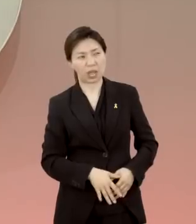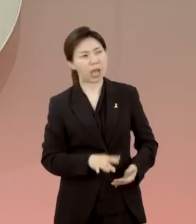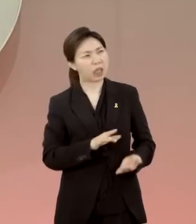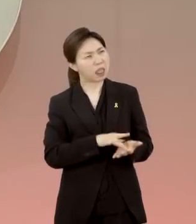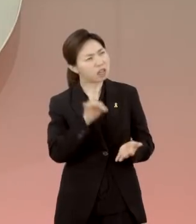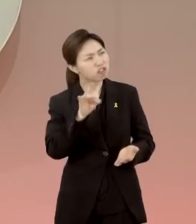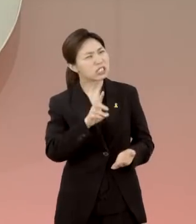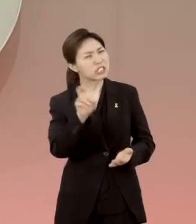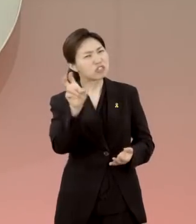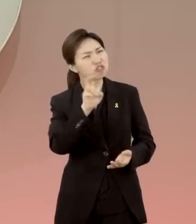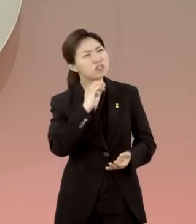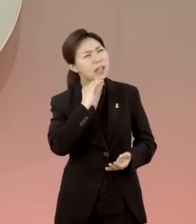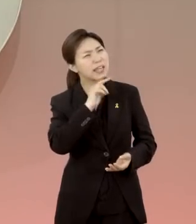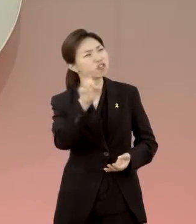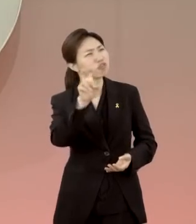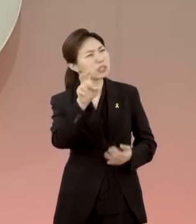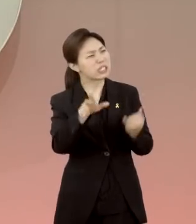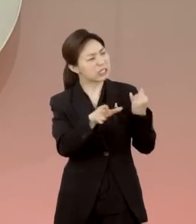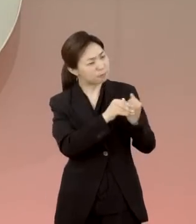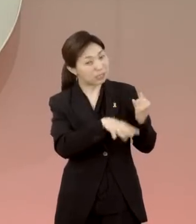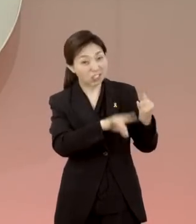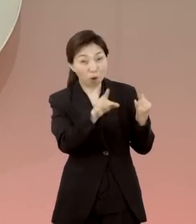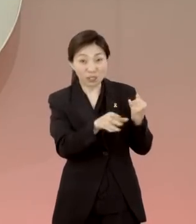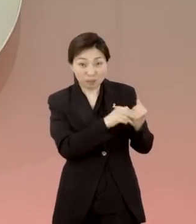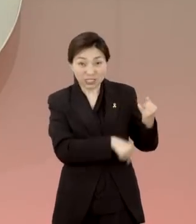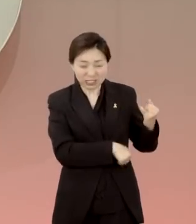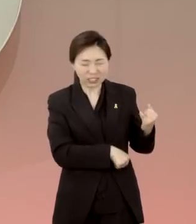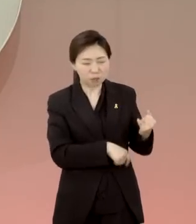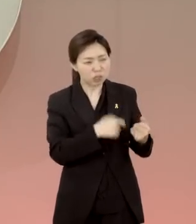20살의 아이를 낳았다 생각해 봤을 때